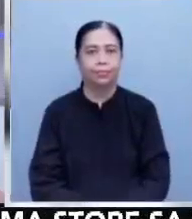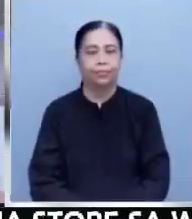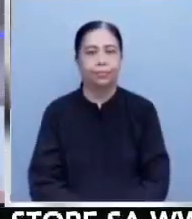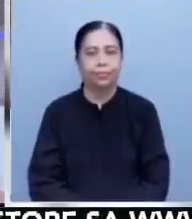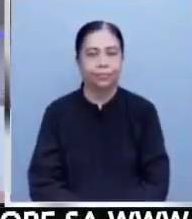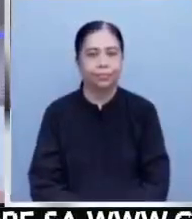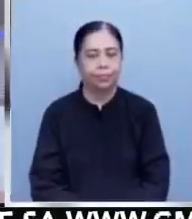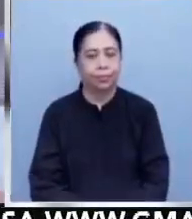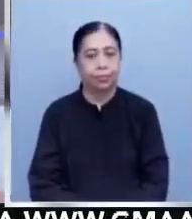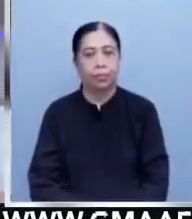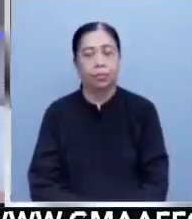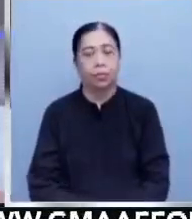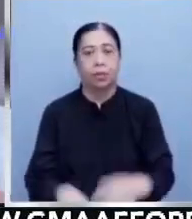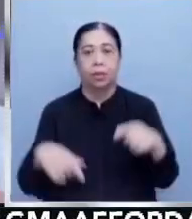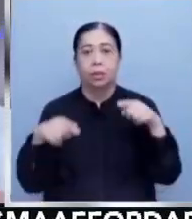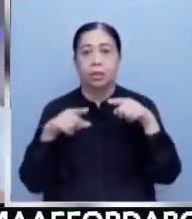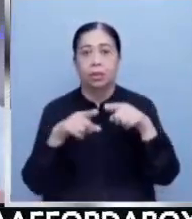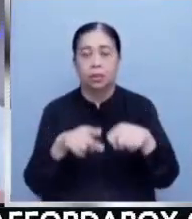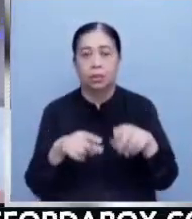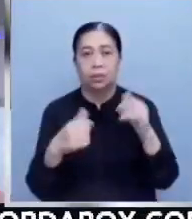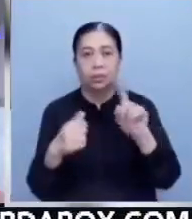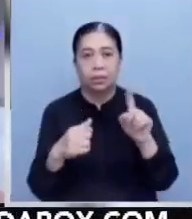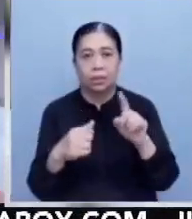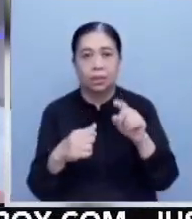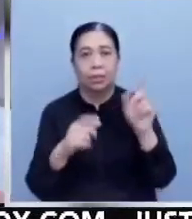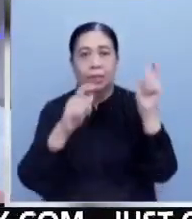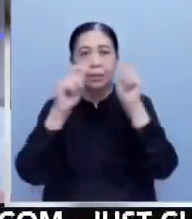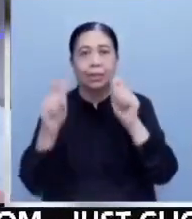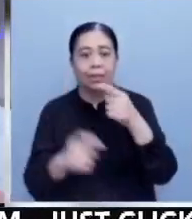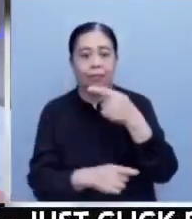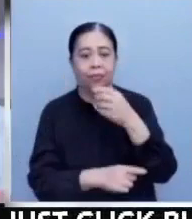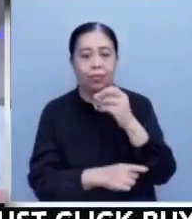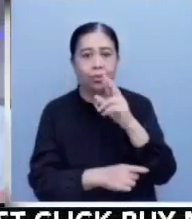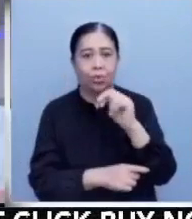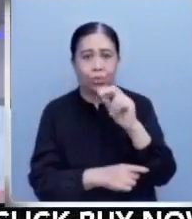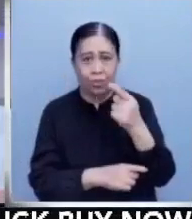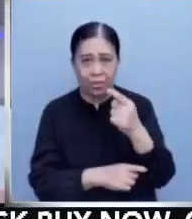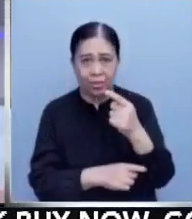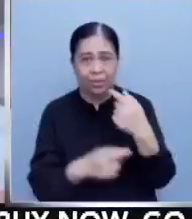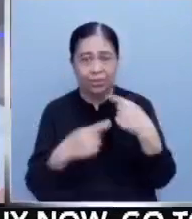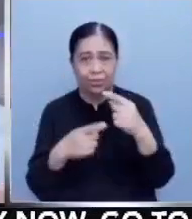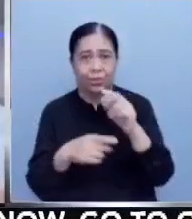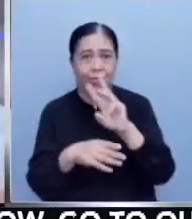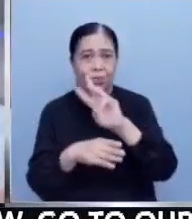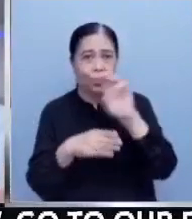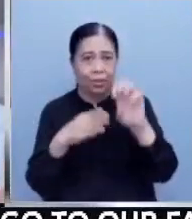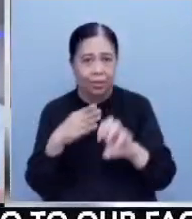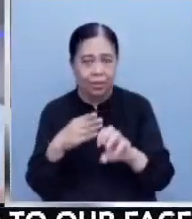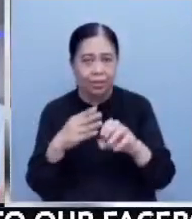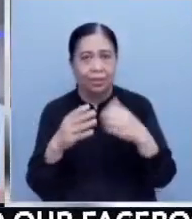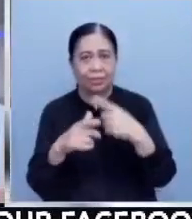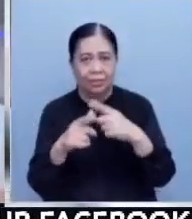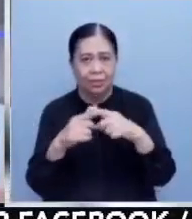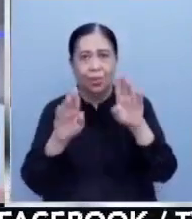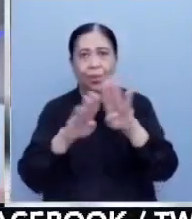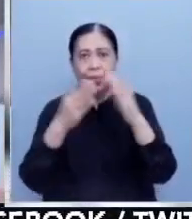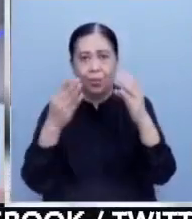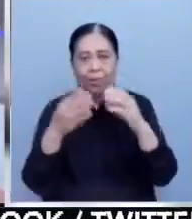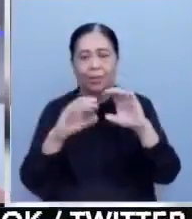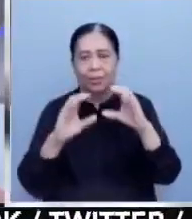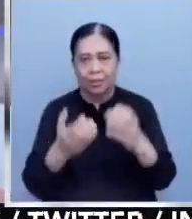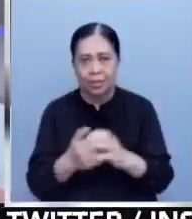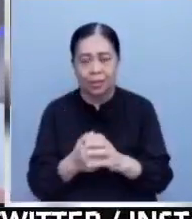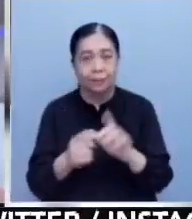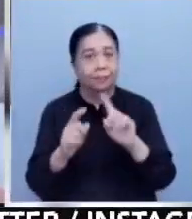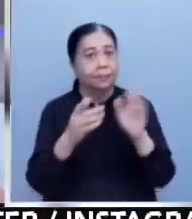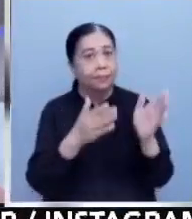Sasabay ang bagyong Guring sa long weekend bago ang pinaghahandaang pagbabalik eskwela. Ang mga paghahanda sa bagyo at biyahe